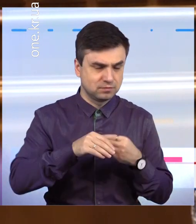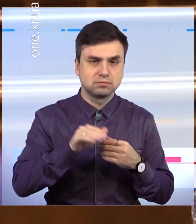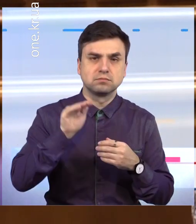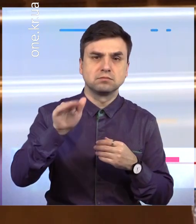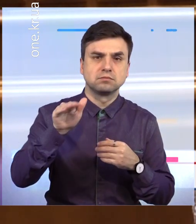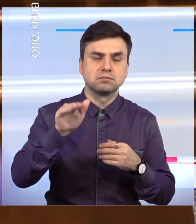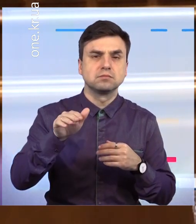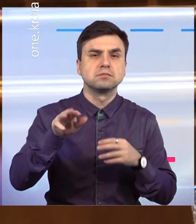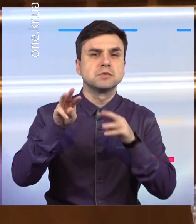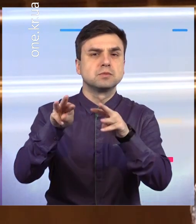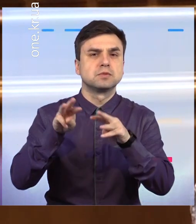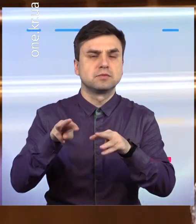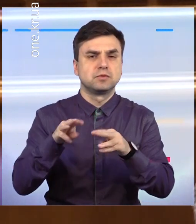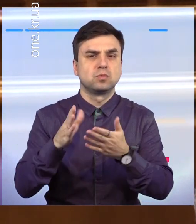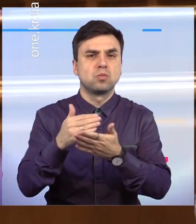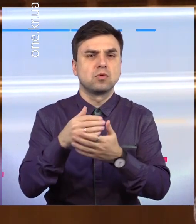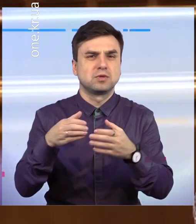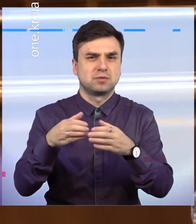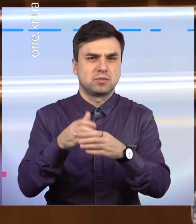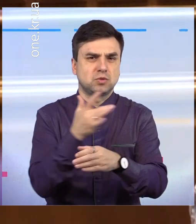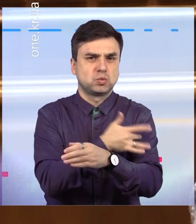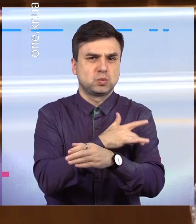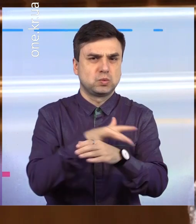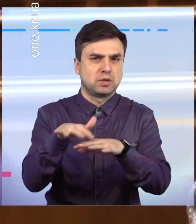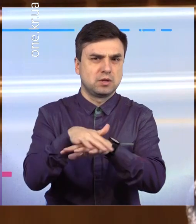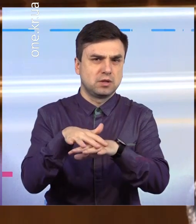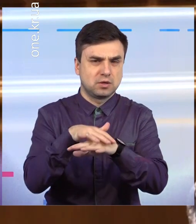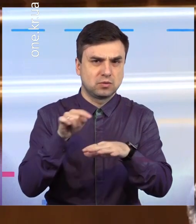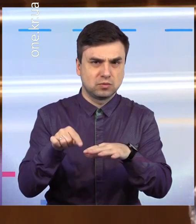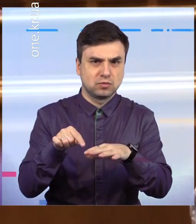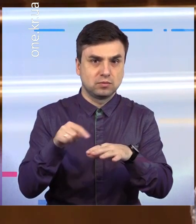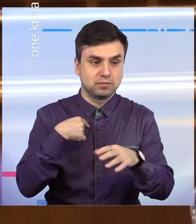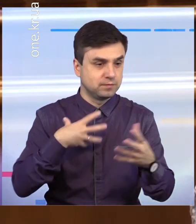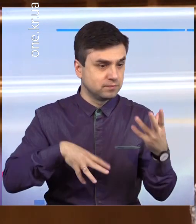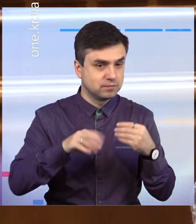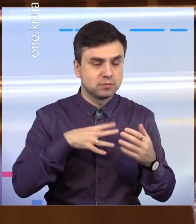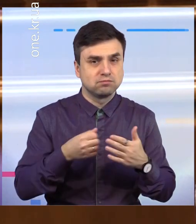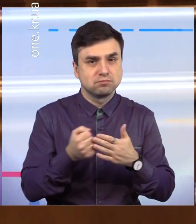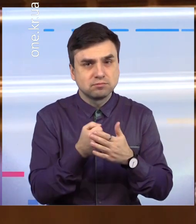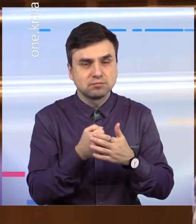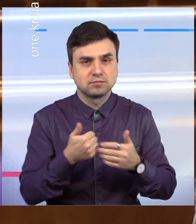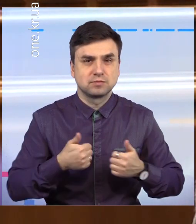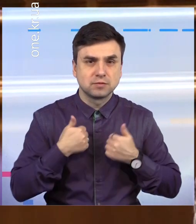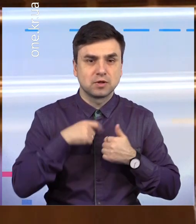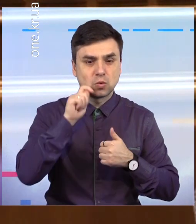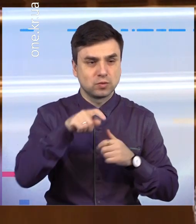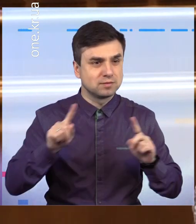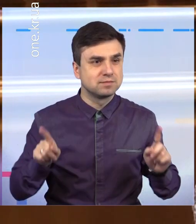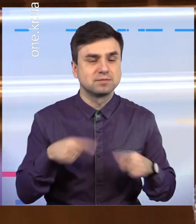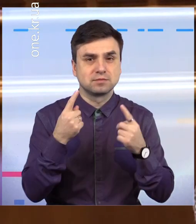бок о бок стояли на баррикадах когда-то, делали бизнесы когда-то. Ребят, ну